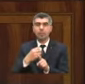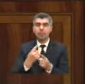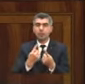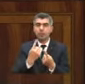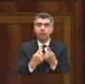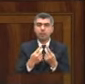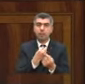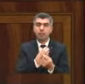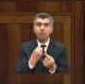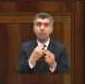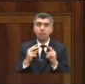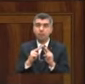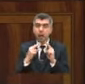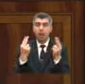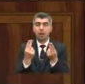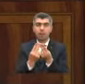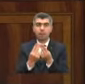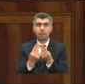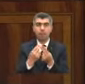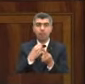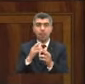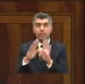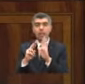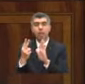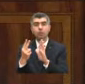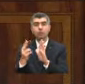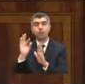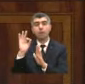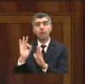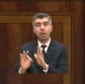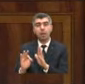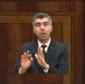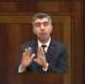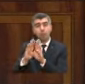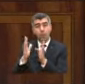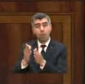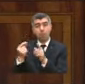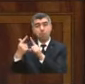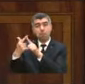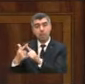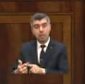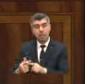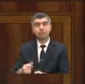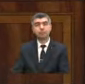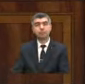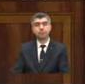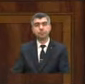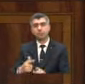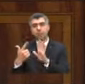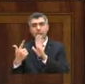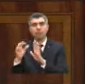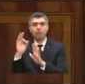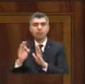به منظمة الصحة العالمية اللي كتوصي ب 12% من الميزانية العامة، وحنا في حدود